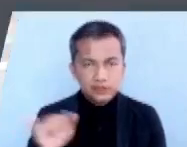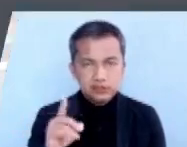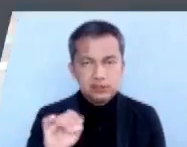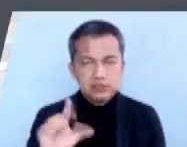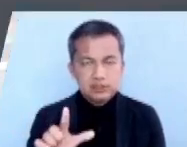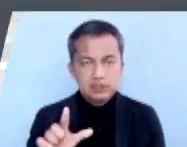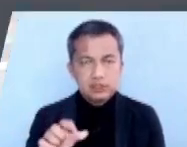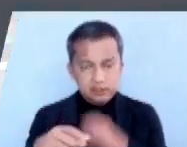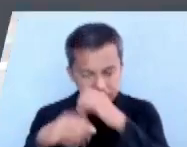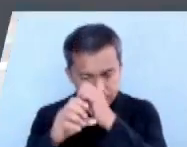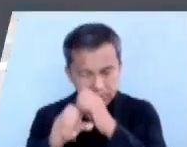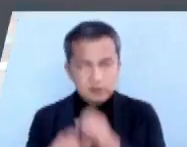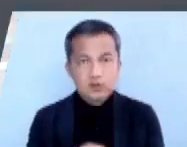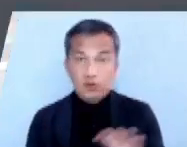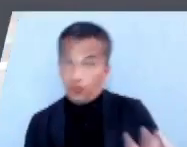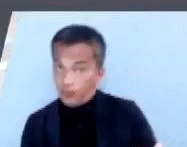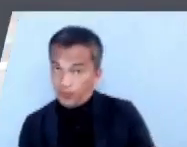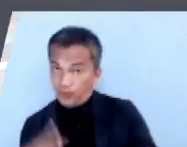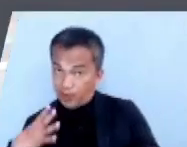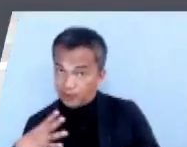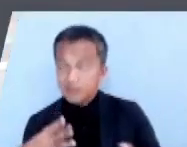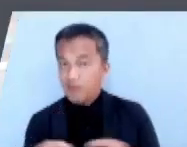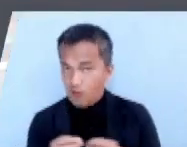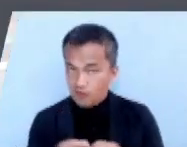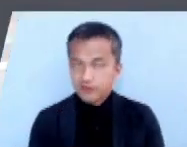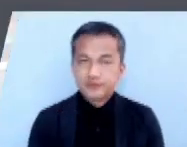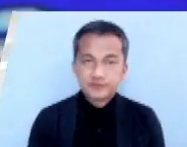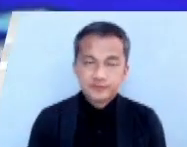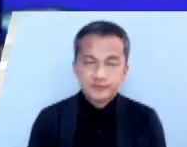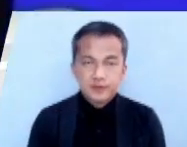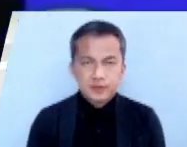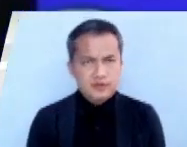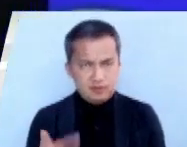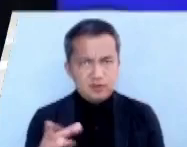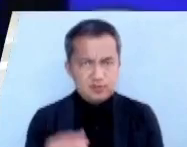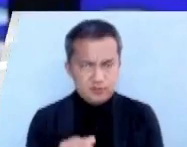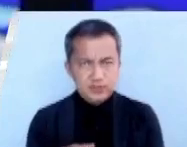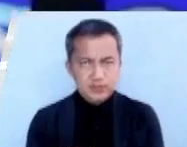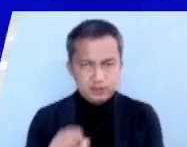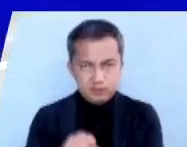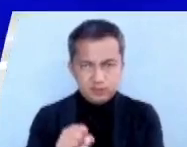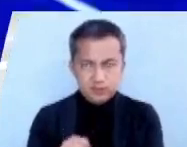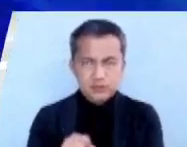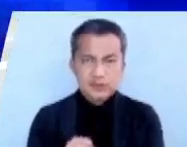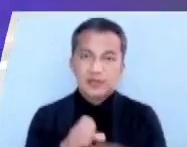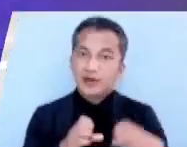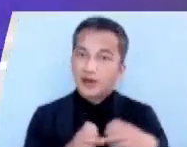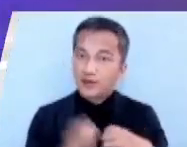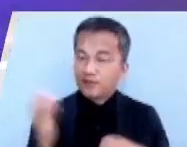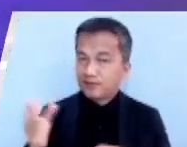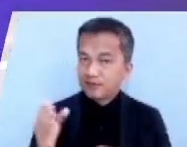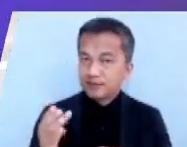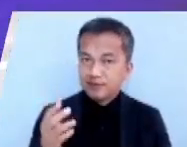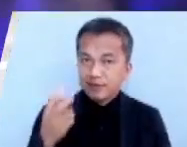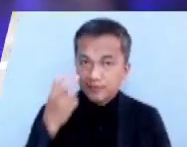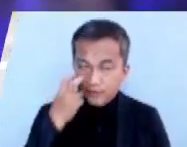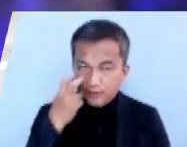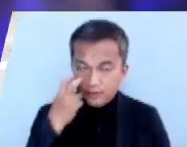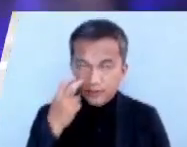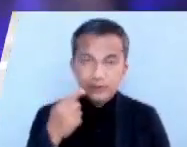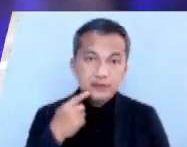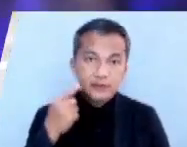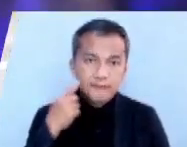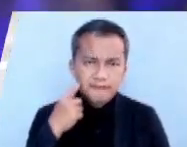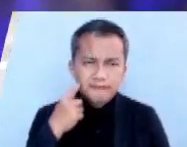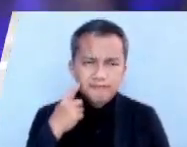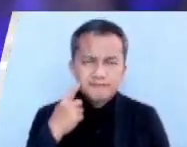But wait, there's more! Dahil pwede rin itong paganahin ng mga kapuso nating visually impaired at deaf-mute. Isa rin po